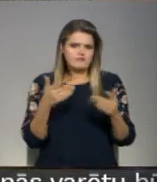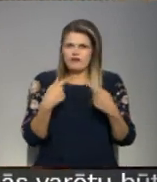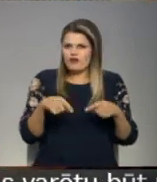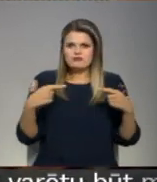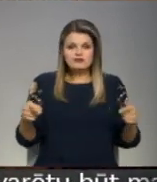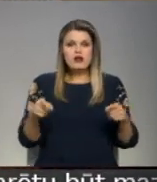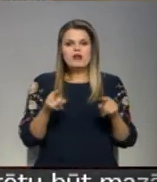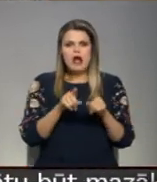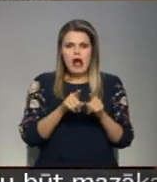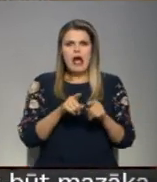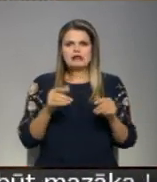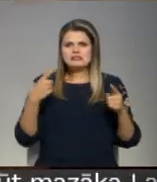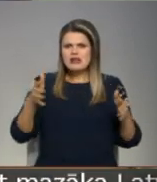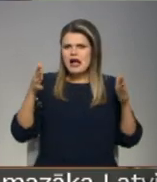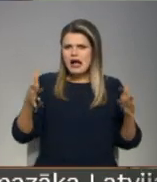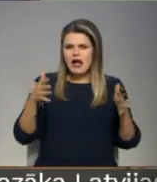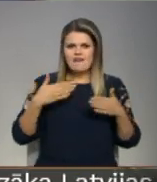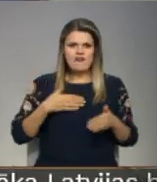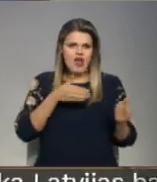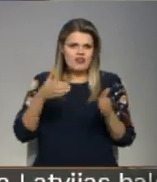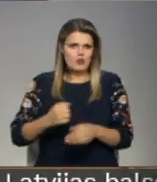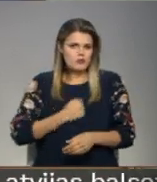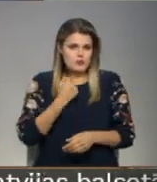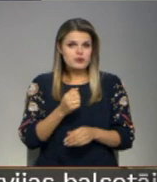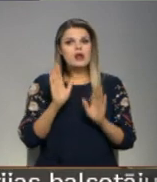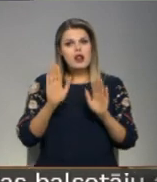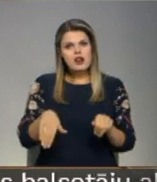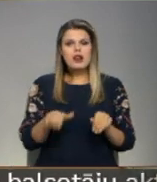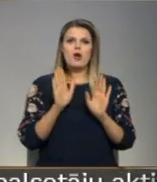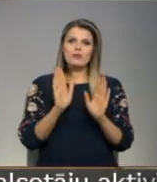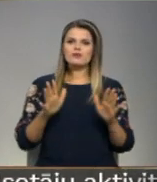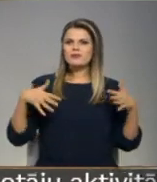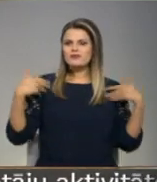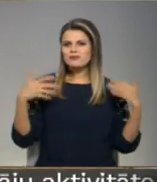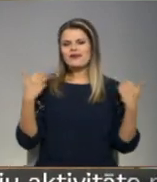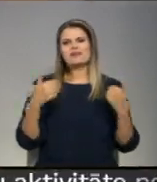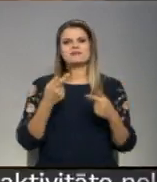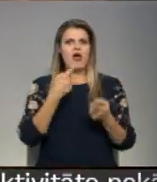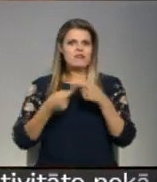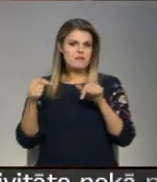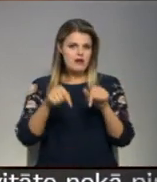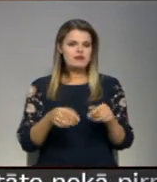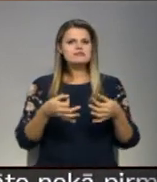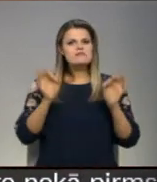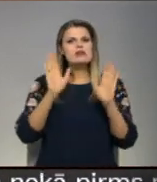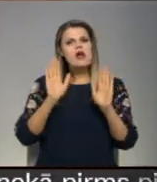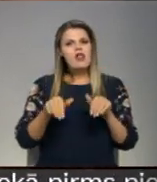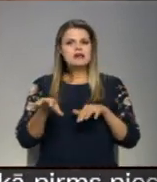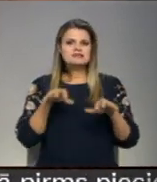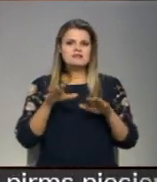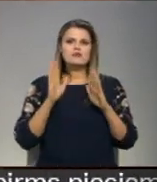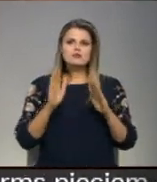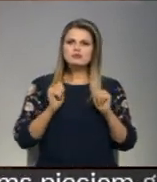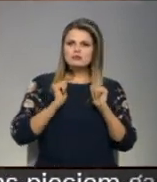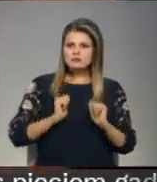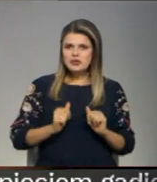tādi, kuriem vannā knapi pietiekot vietas. Lai dzīvnieks pie frizieru atgrieztos ar prieku, būtiski radīt viņam patīkamu vidi. Tāpēc